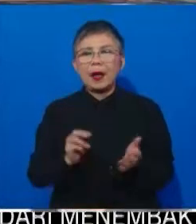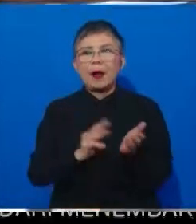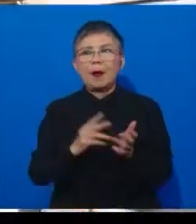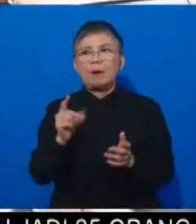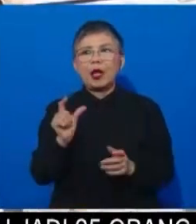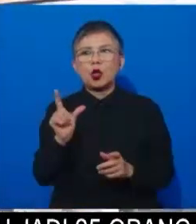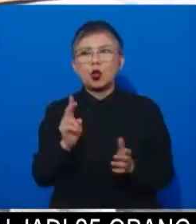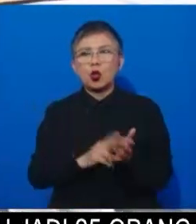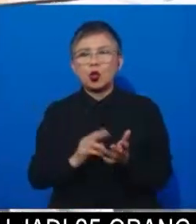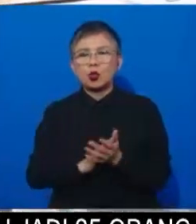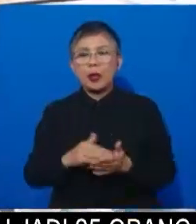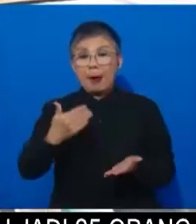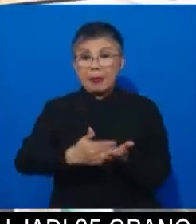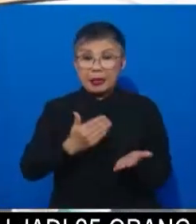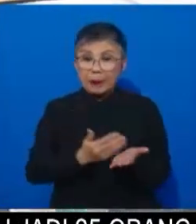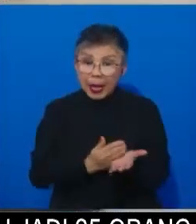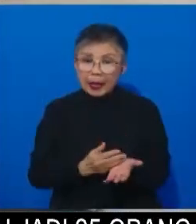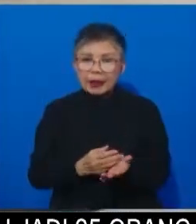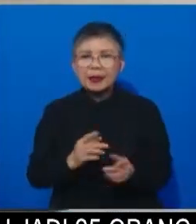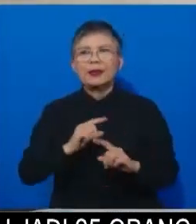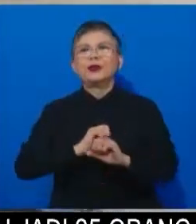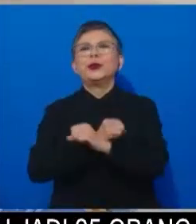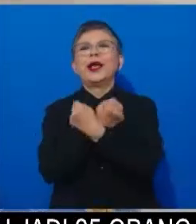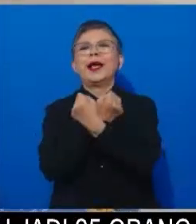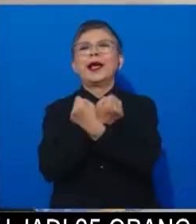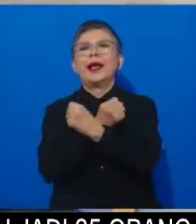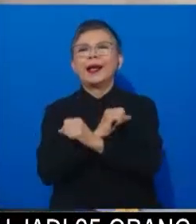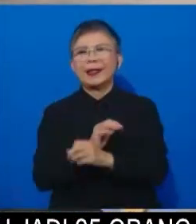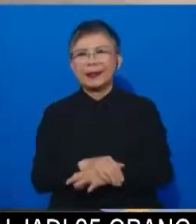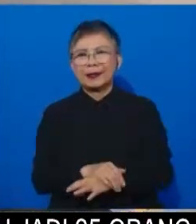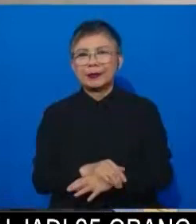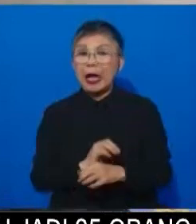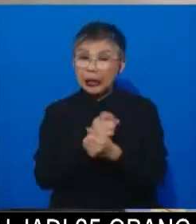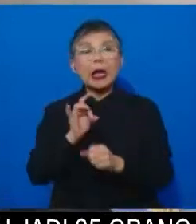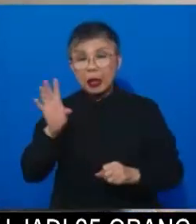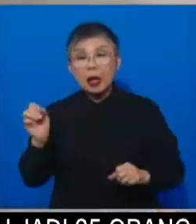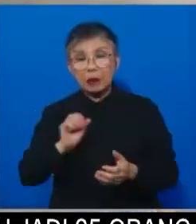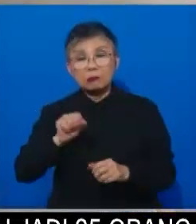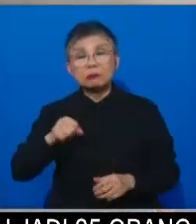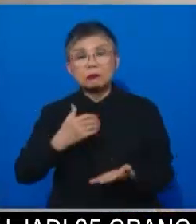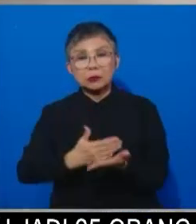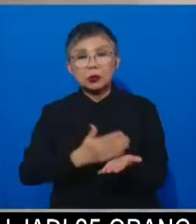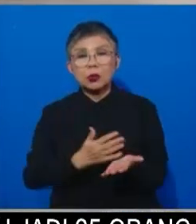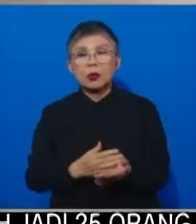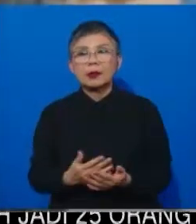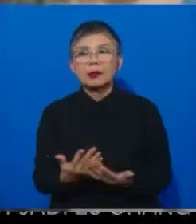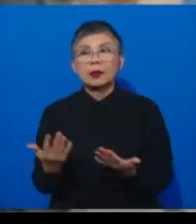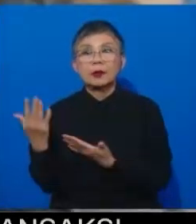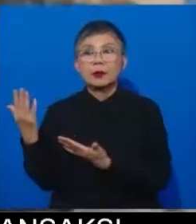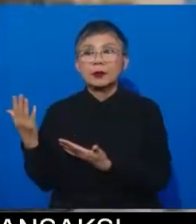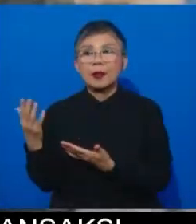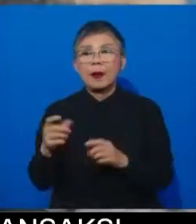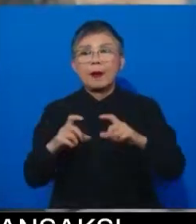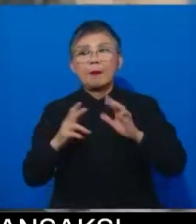usus, jadi ngikutin ya. Selain itu, ada martabak lain yang selalu diserbu warga, yaitu